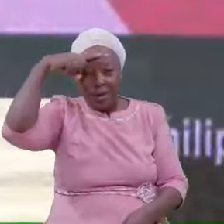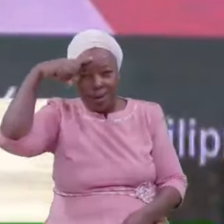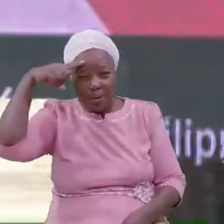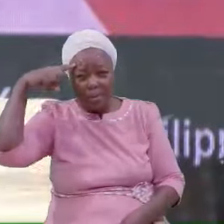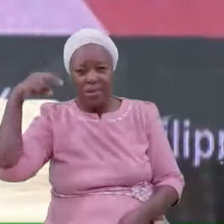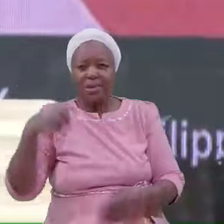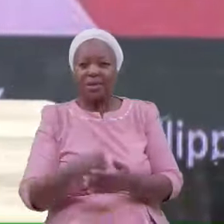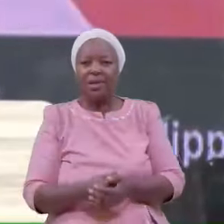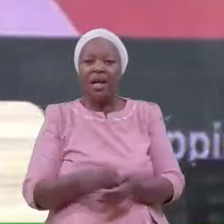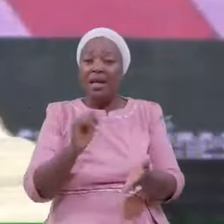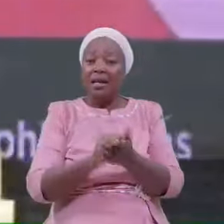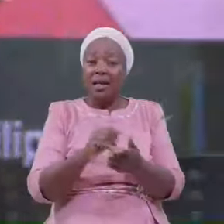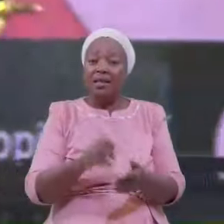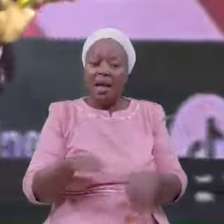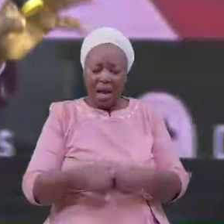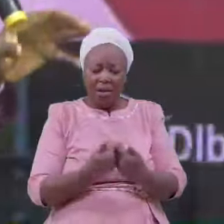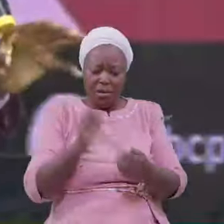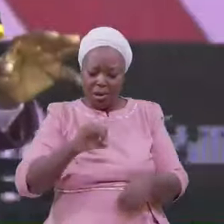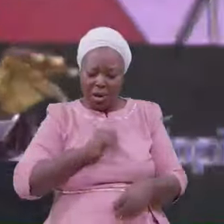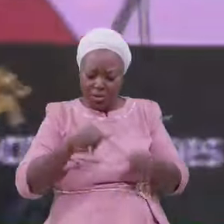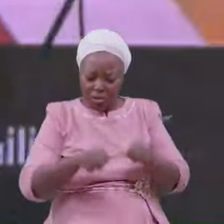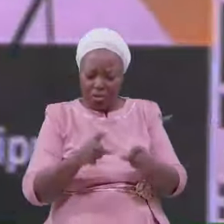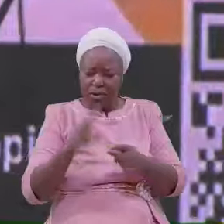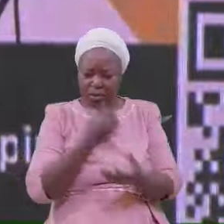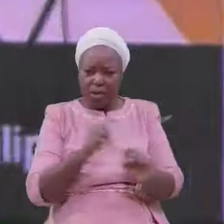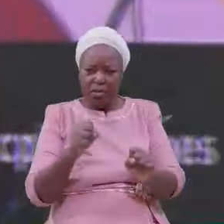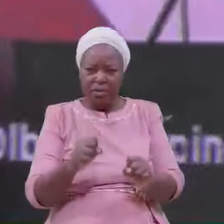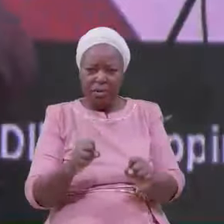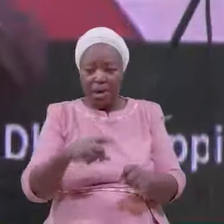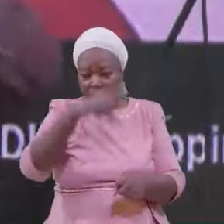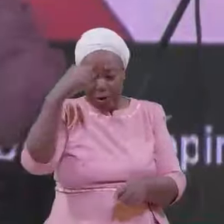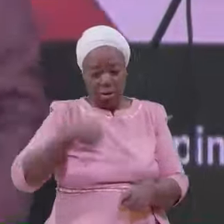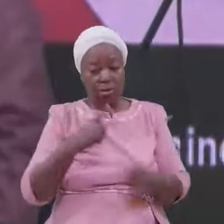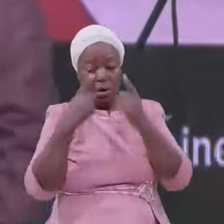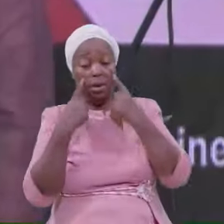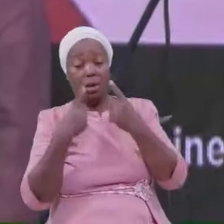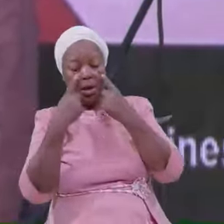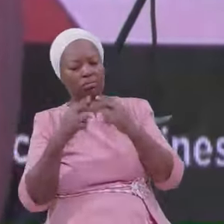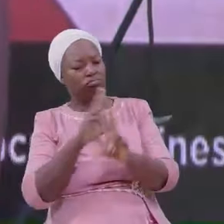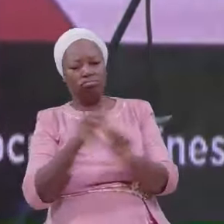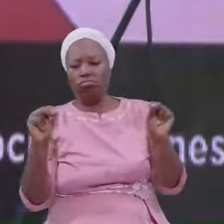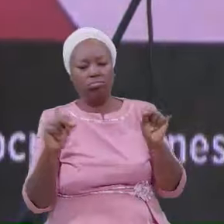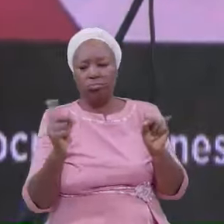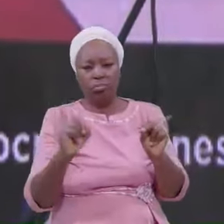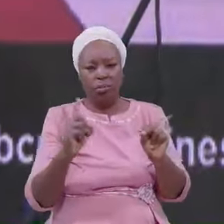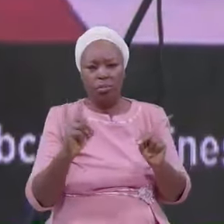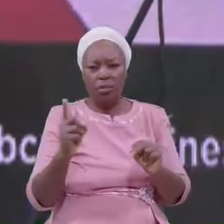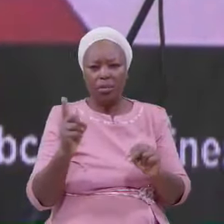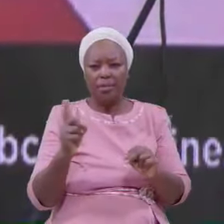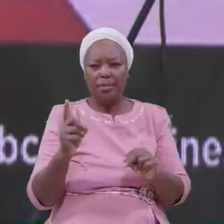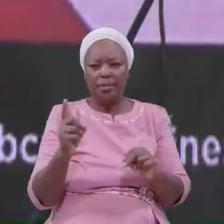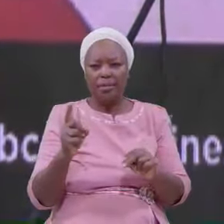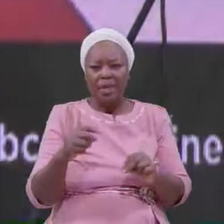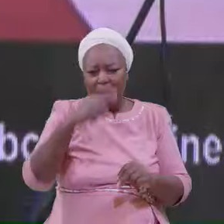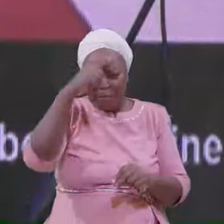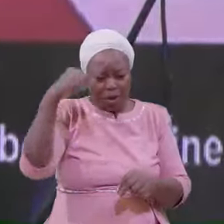get saved? Paano ko maliligtas? Because I cry? No. Dahil umiyak ako, maliliit. Because ako. I fall on